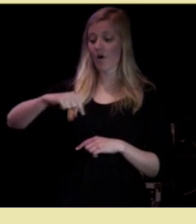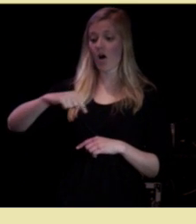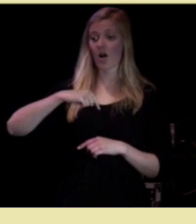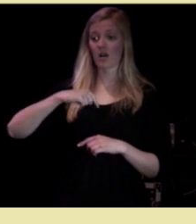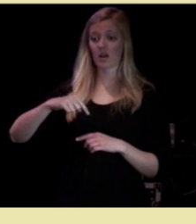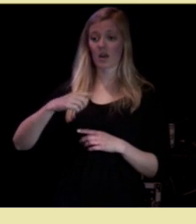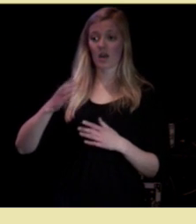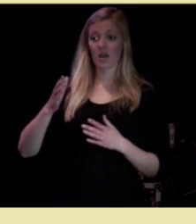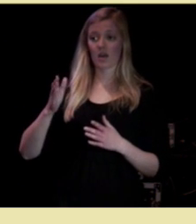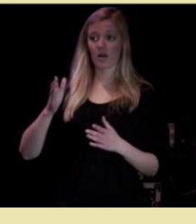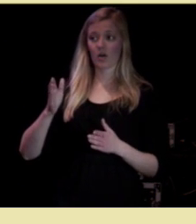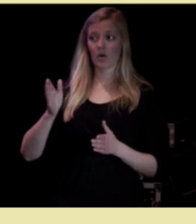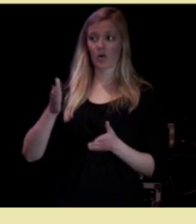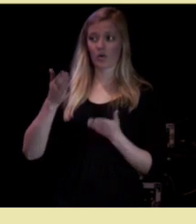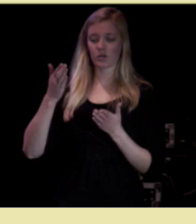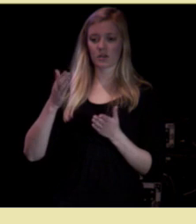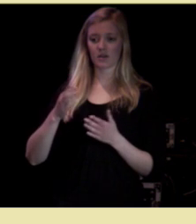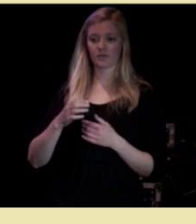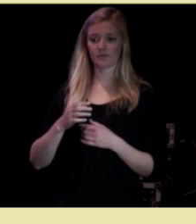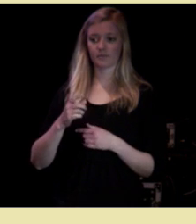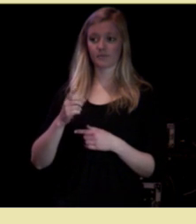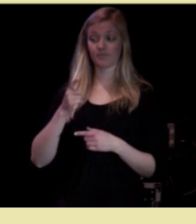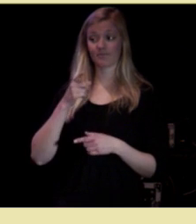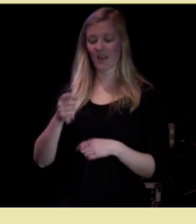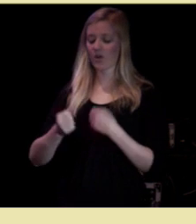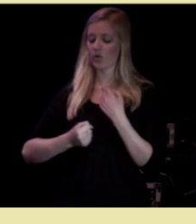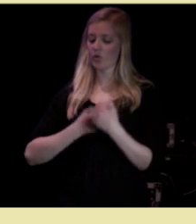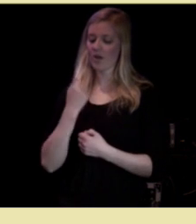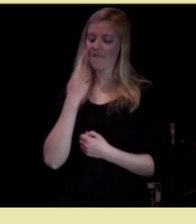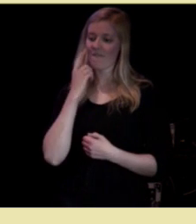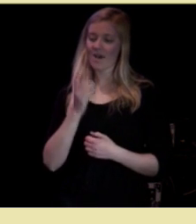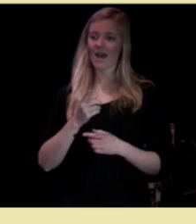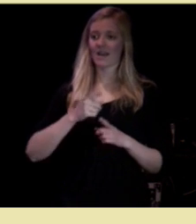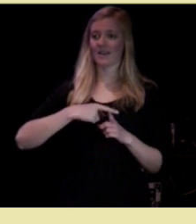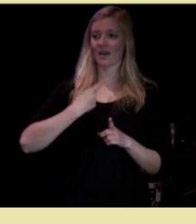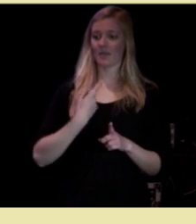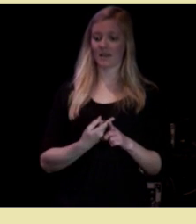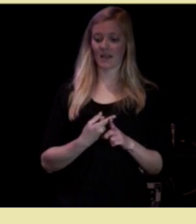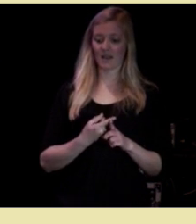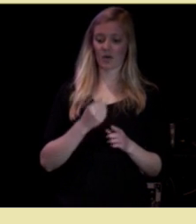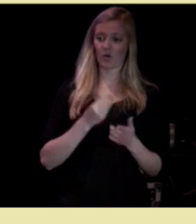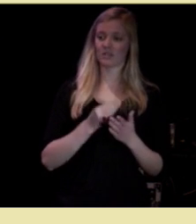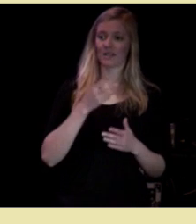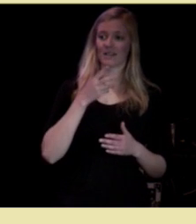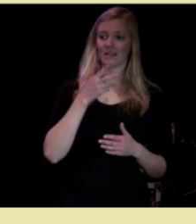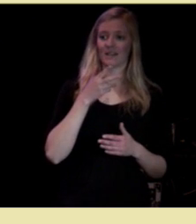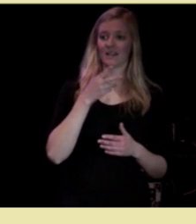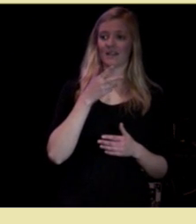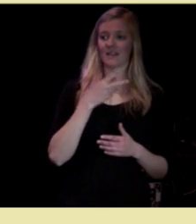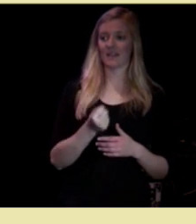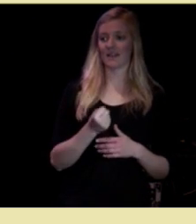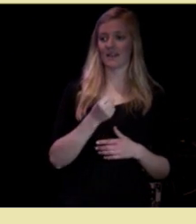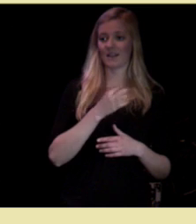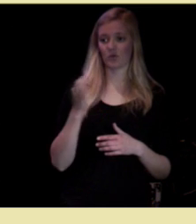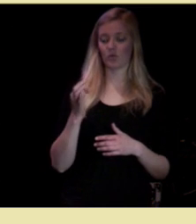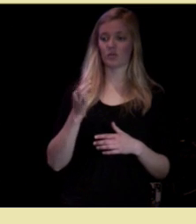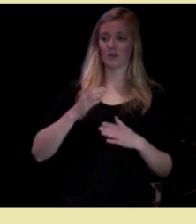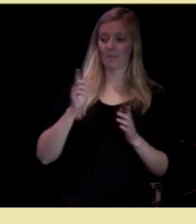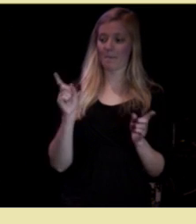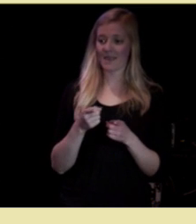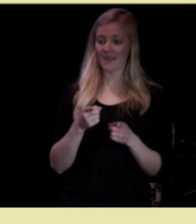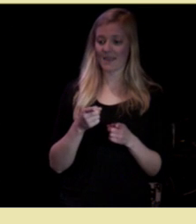mye kortere. Det gjorde at hver rehabilitering kostet 30 000 mindre I